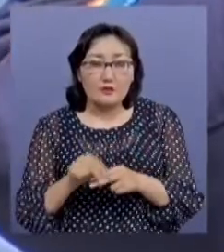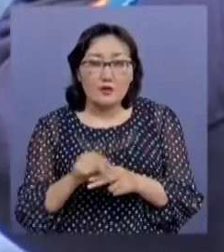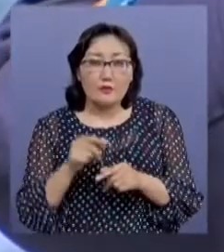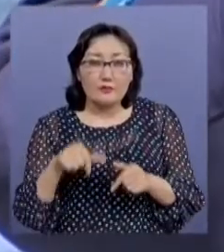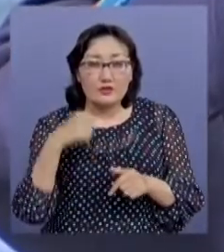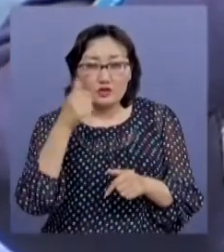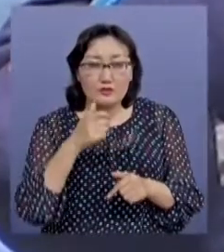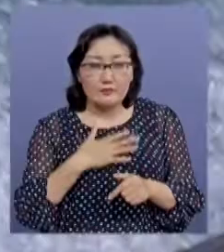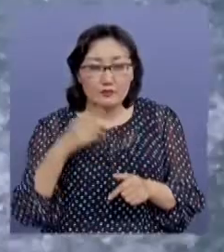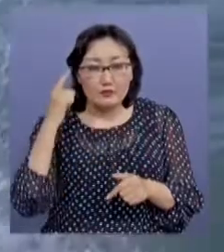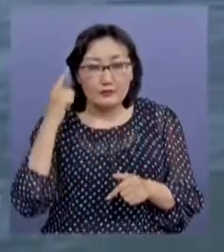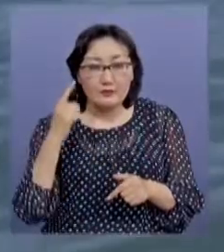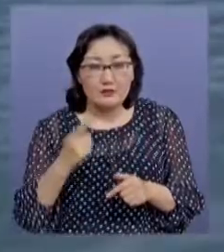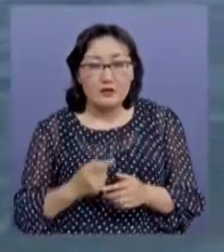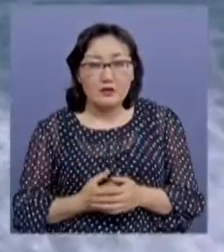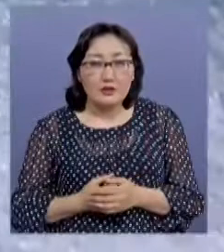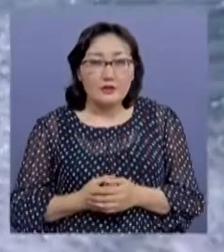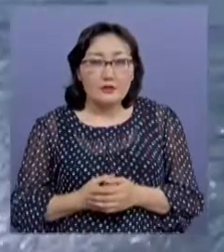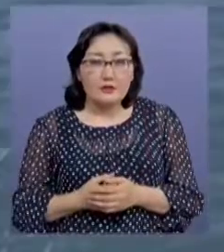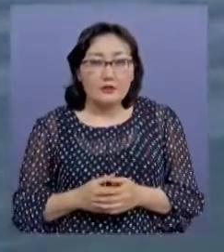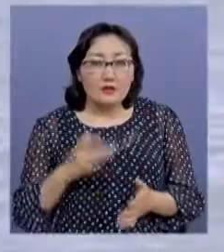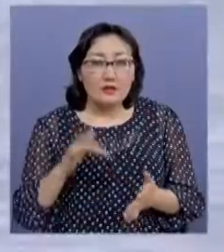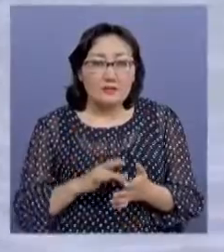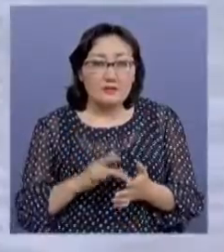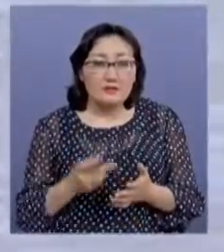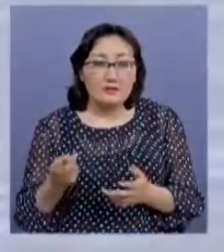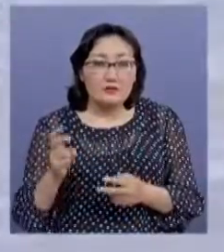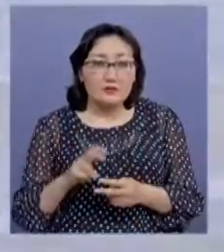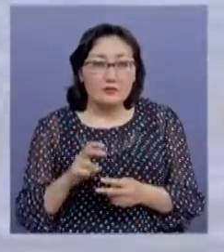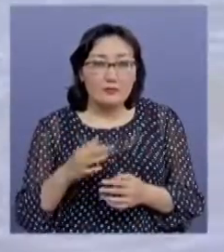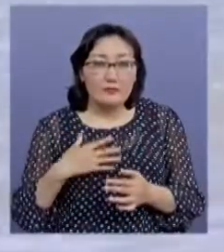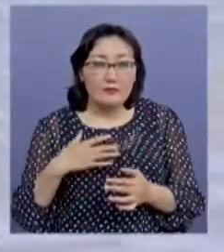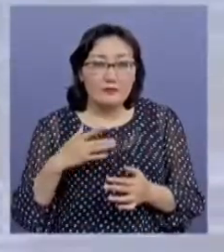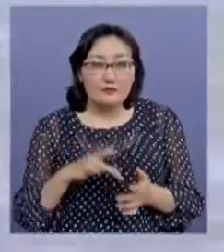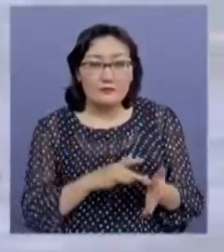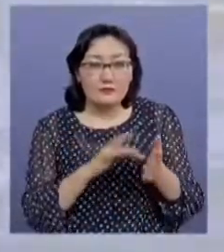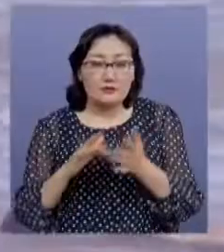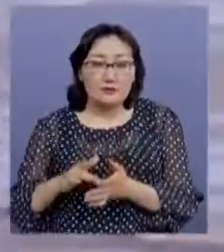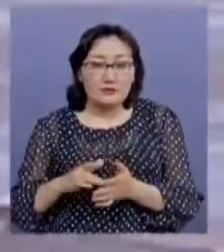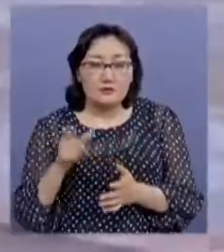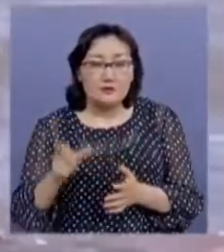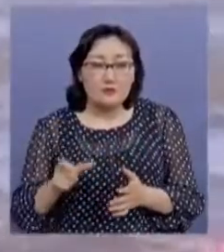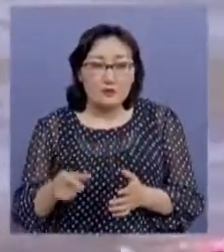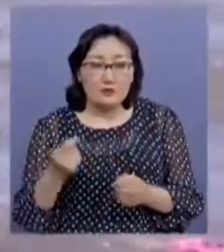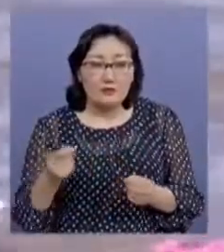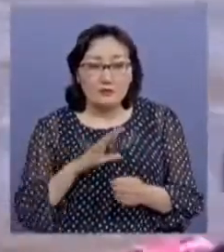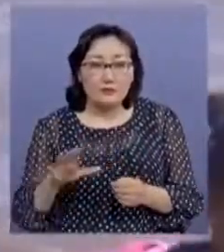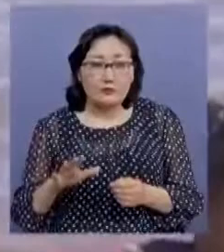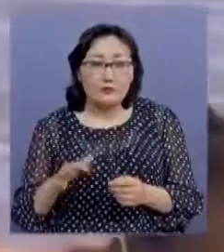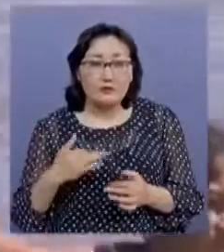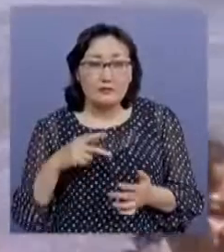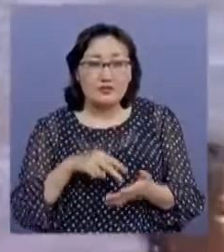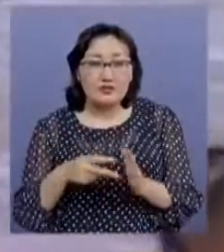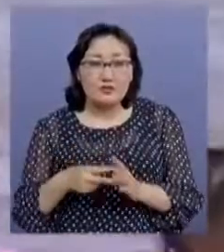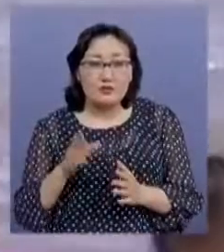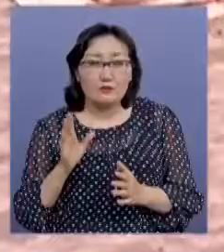жылда мен ойлаймын, осы біздің қаламызға келетін, біздің су қоймамызға келетін адамдардың саны аз болмайды. Біздің жоспар